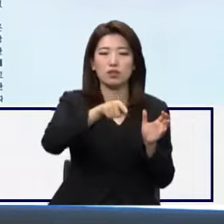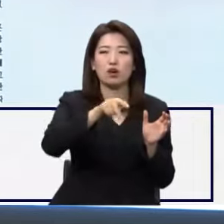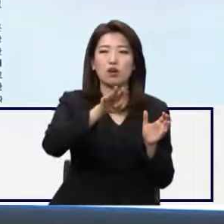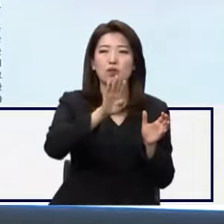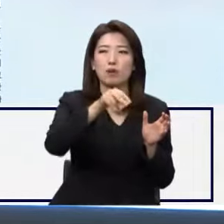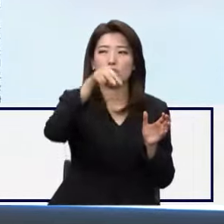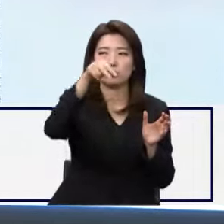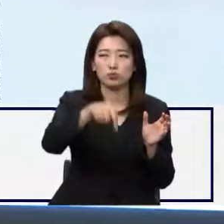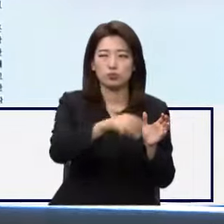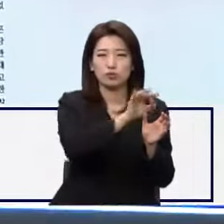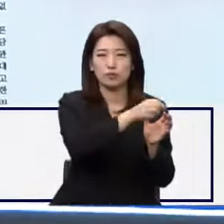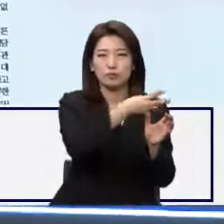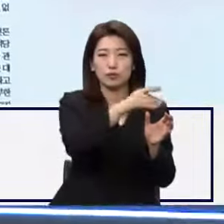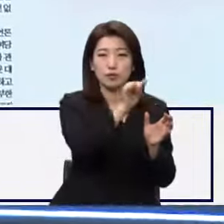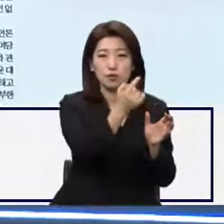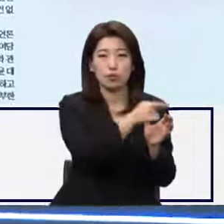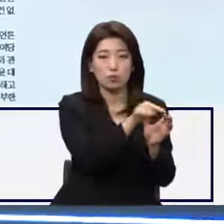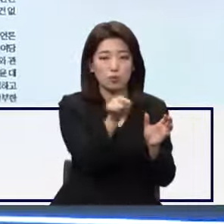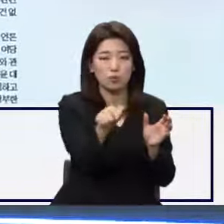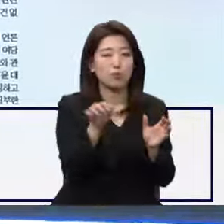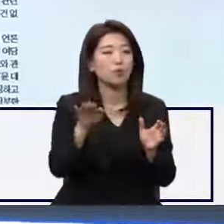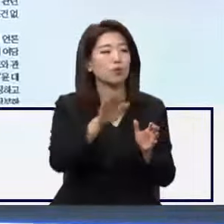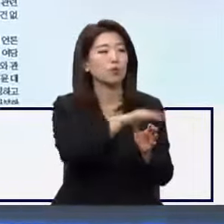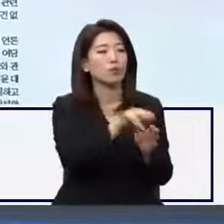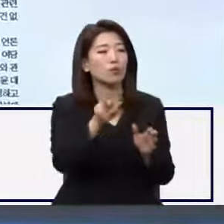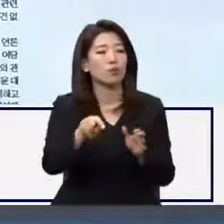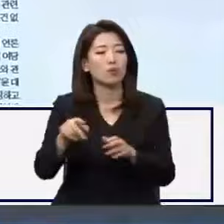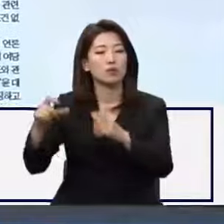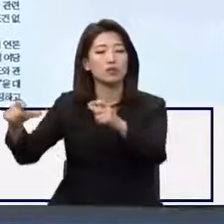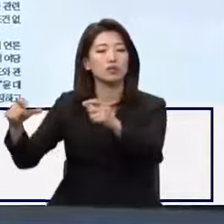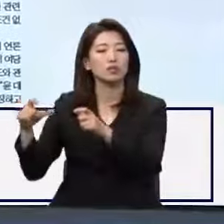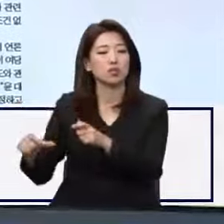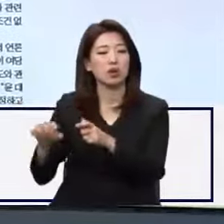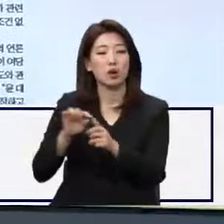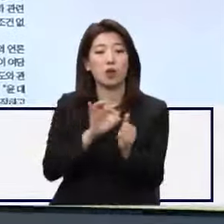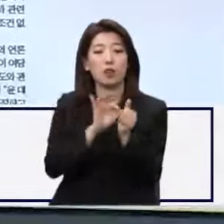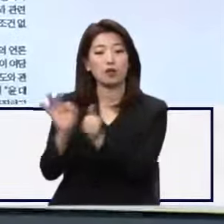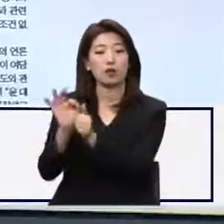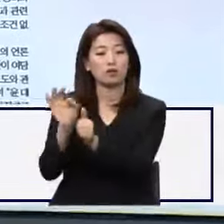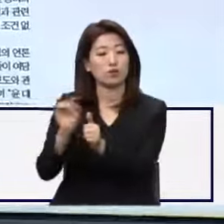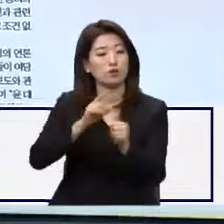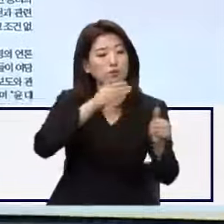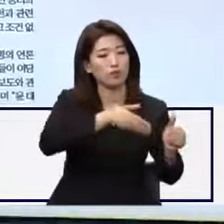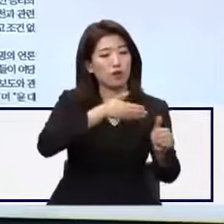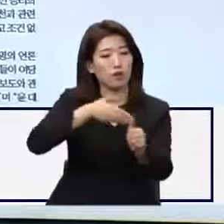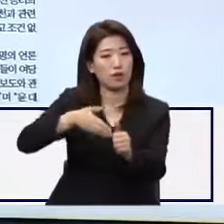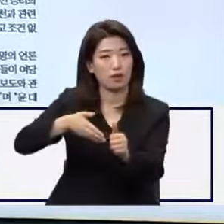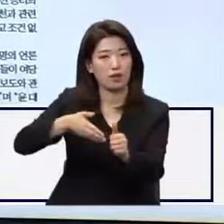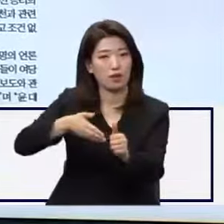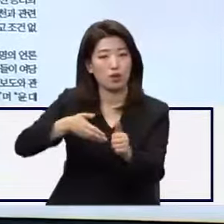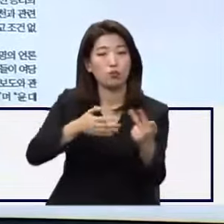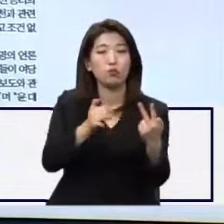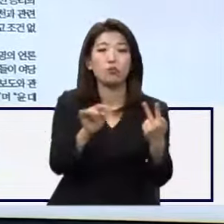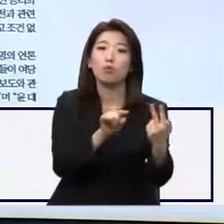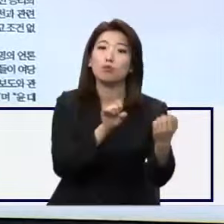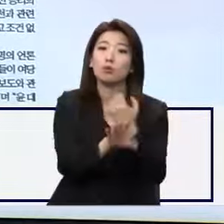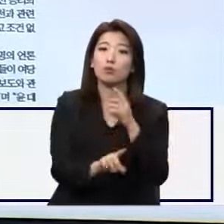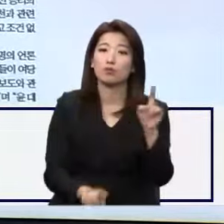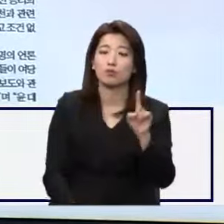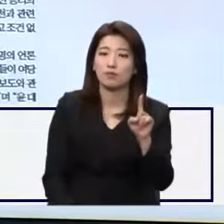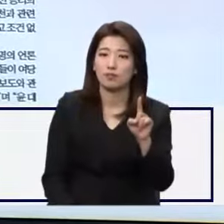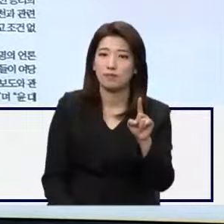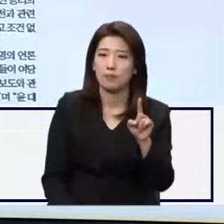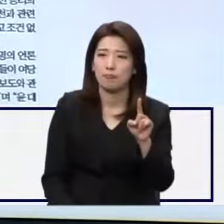받아서 그래서 요청을 당사자들이 어떻게 판단을 하느냐가 사실 관건입니다이 요청을